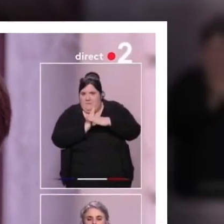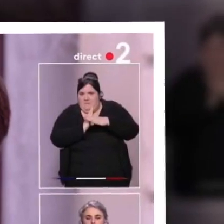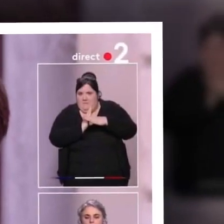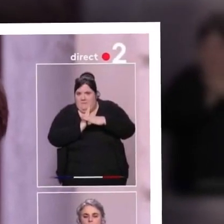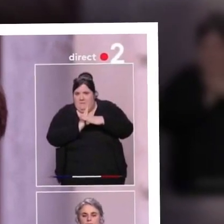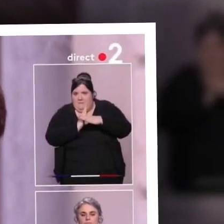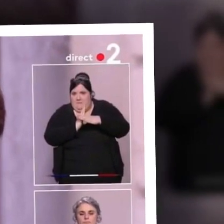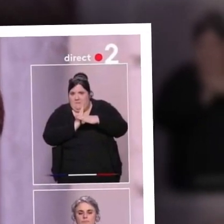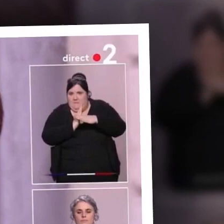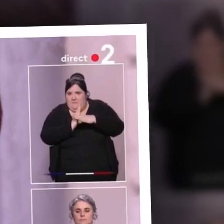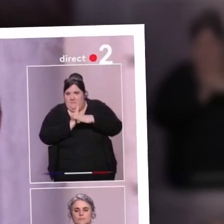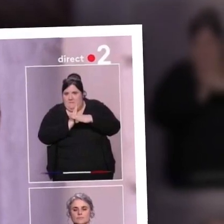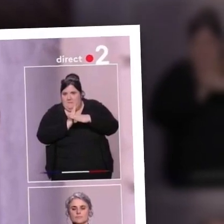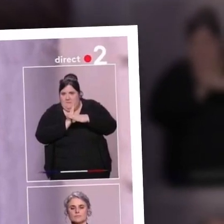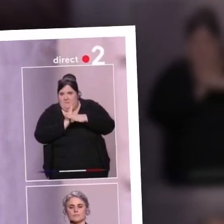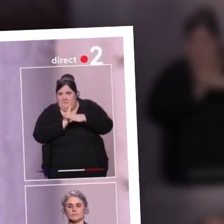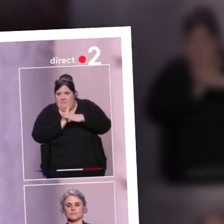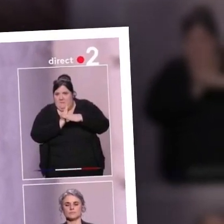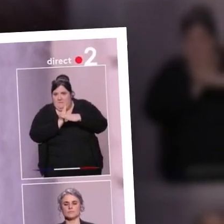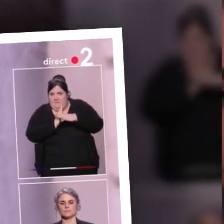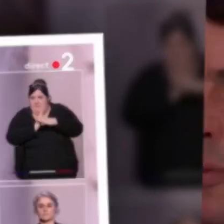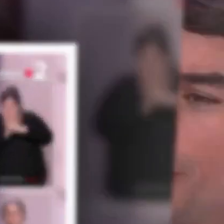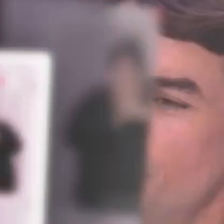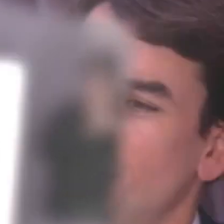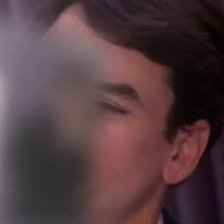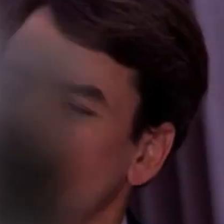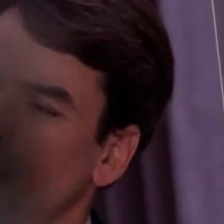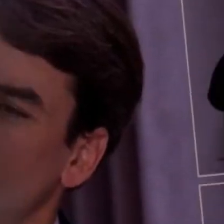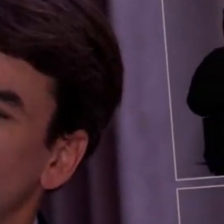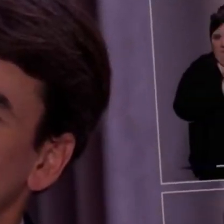D'autres ont tenté d'arbitrer le match entre les deux journalistes.